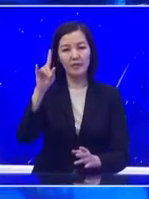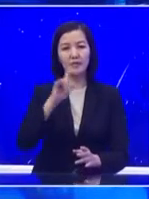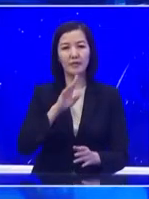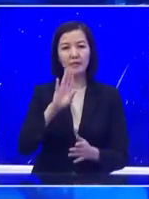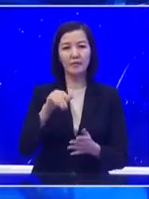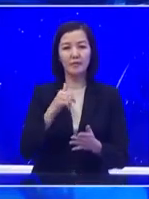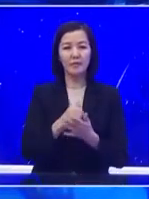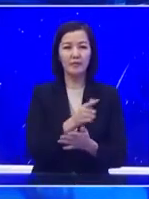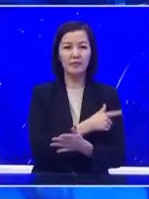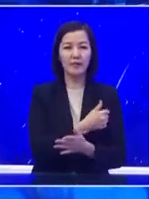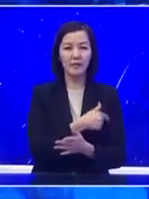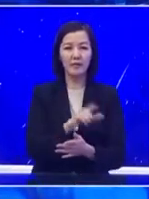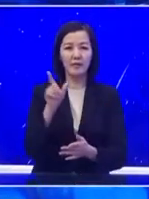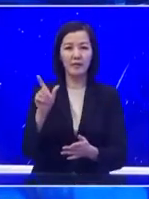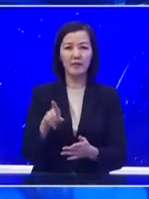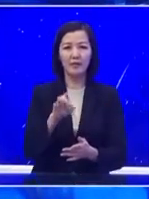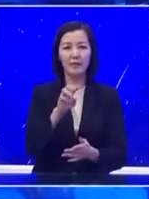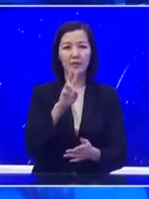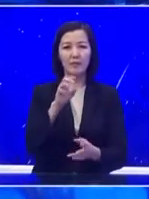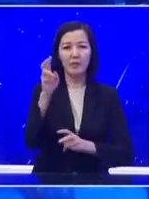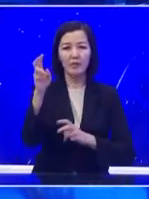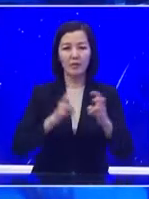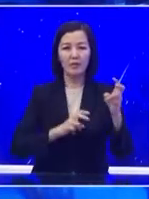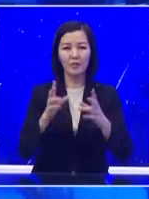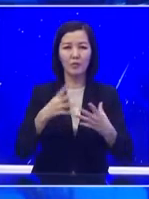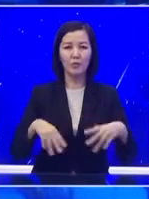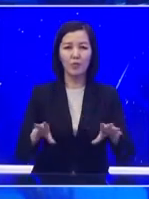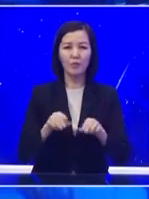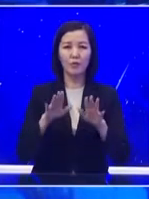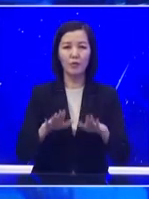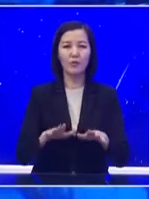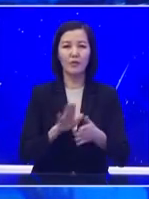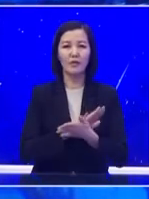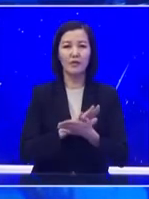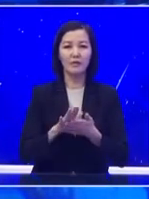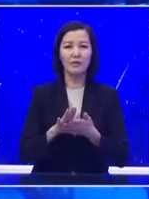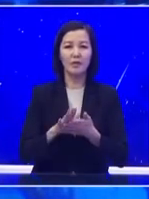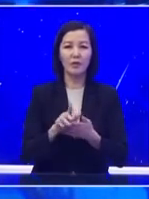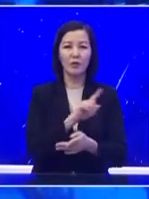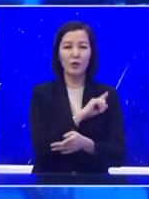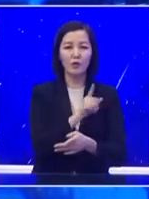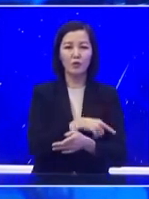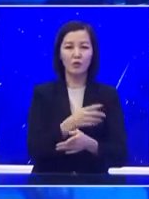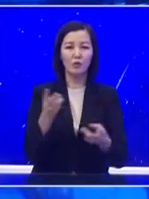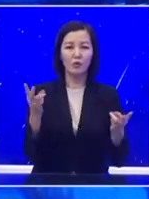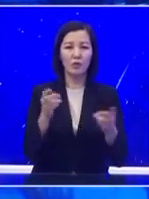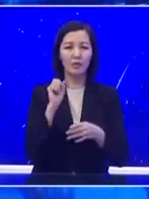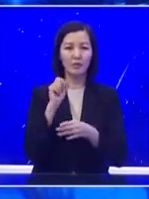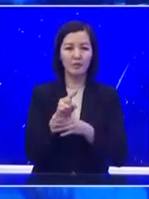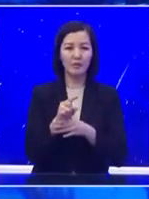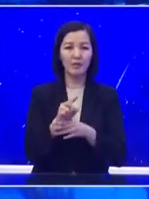Бас санитар дәрігер Жандарбек Бекшин кәсіпорындар мен қоғамдық орындардың дезинфекциялық режимін күшейтуді тапсырды.